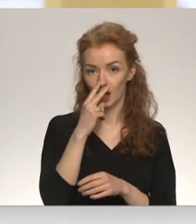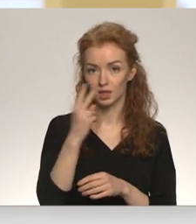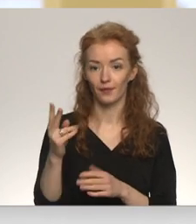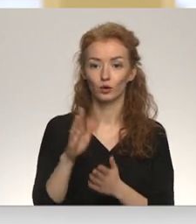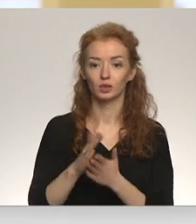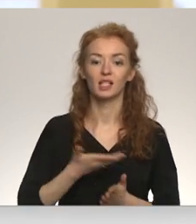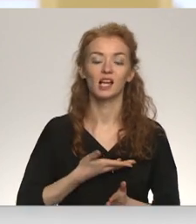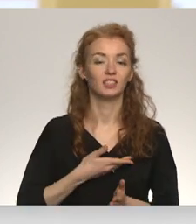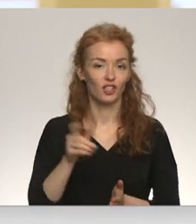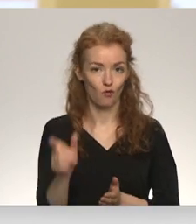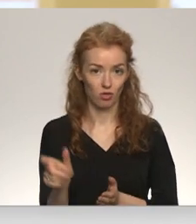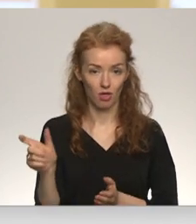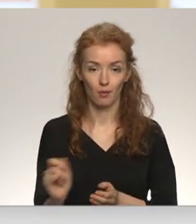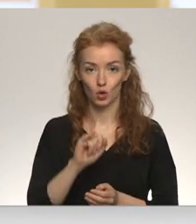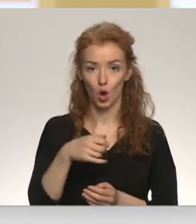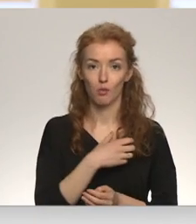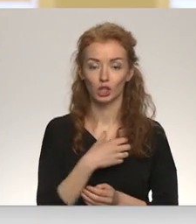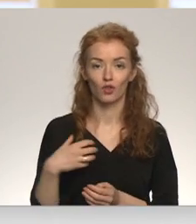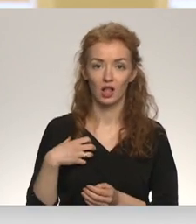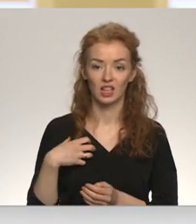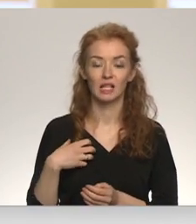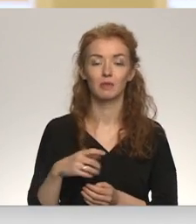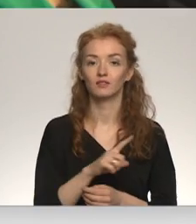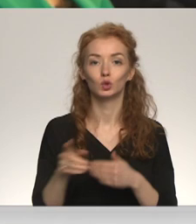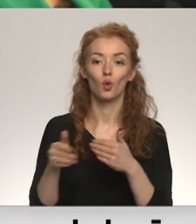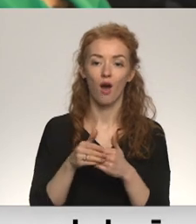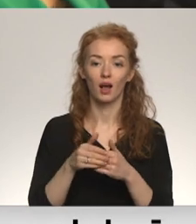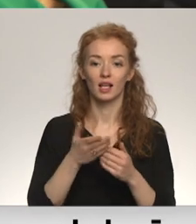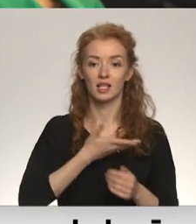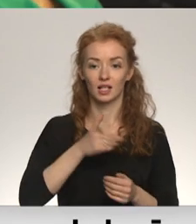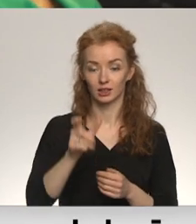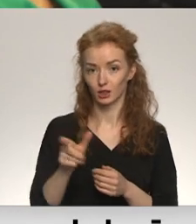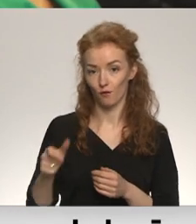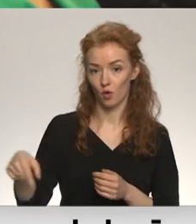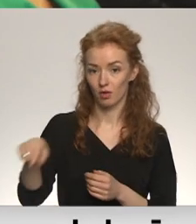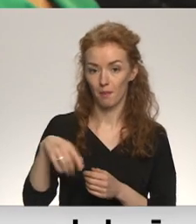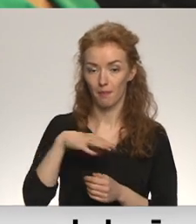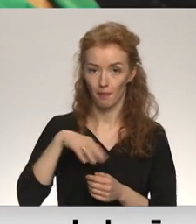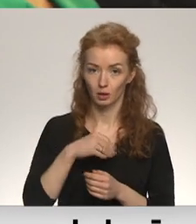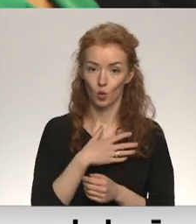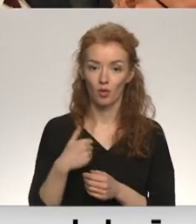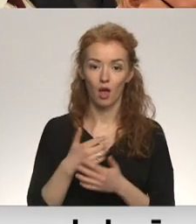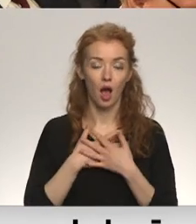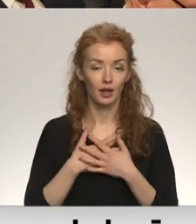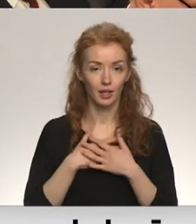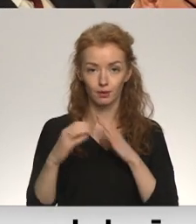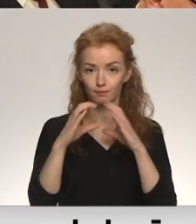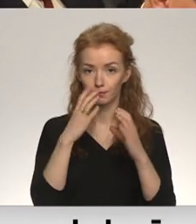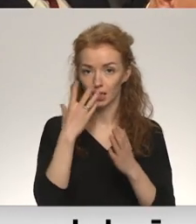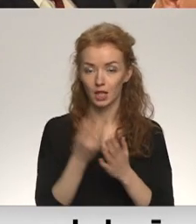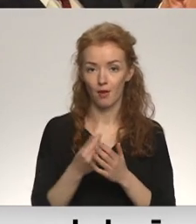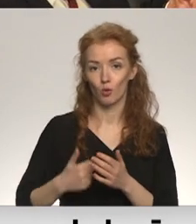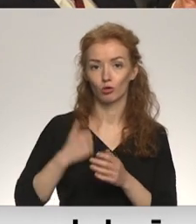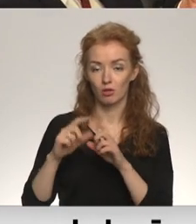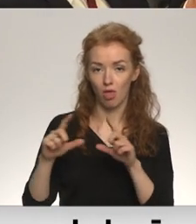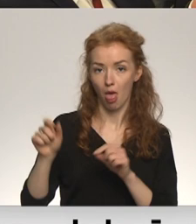virzienā. Jo pašvaldības ir vistuvākas iedzīvotājiem. Mēs ļoti aktīvi komunicējam ar mūsu uzņēmējiem, ar